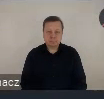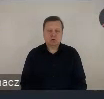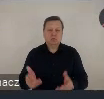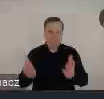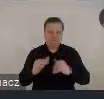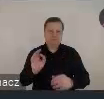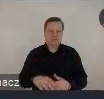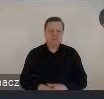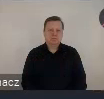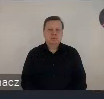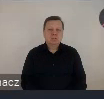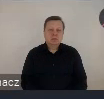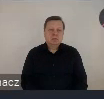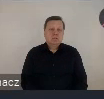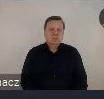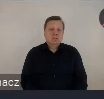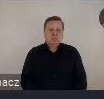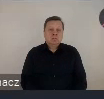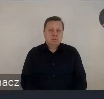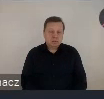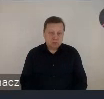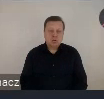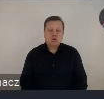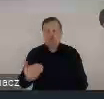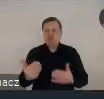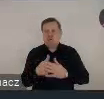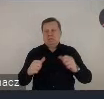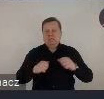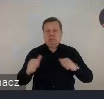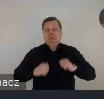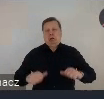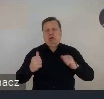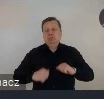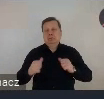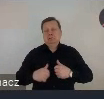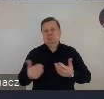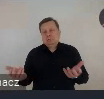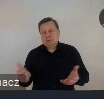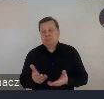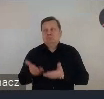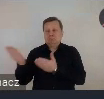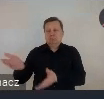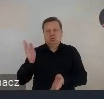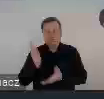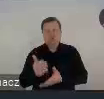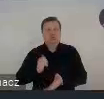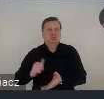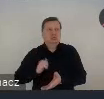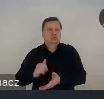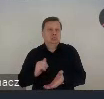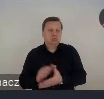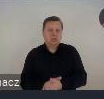pomieszało. Tak, teraz jest już dobrze. Nowy zarząd czeka na wpis do Krajowego Rejestru Sądowego. To